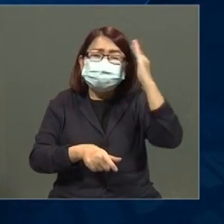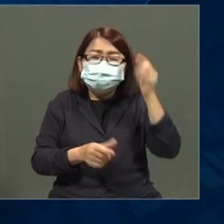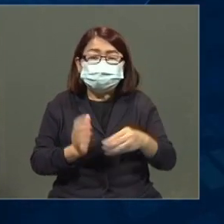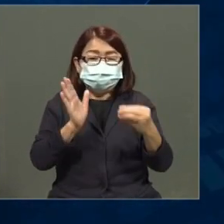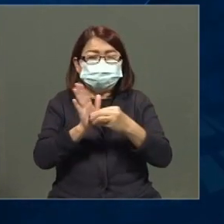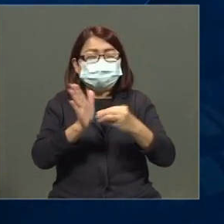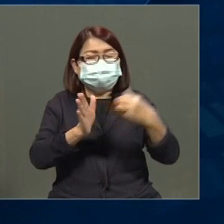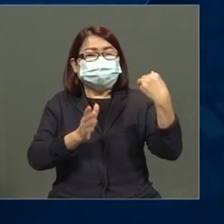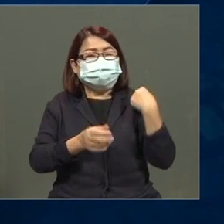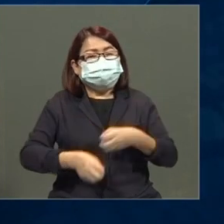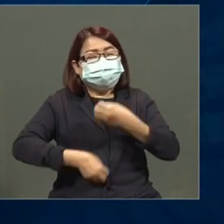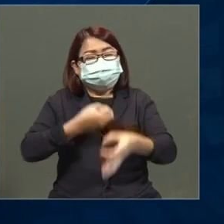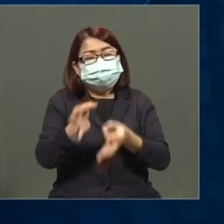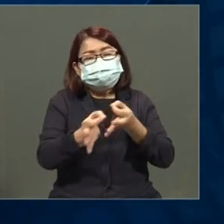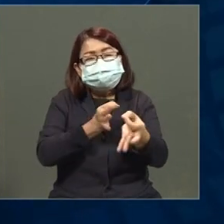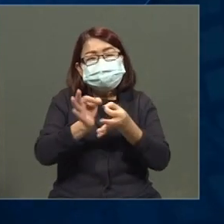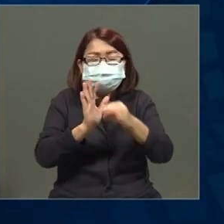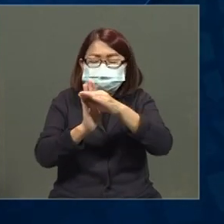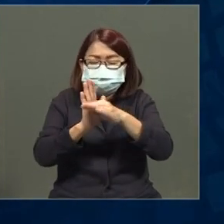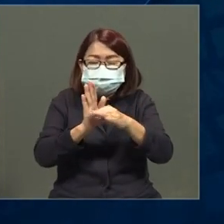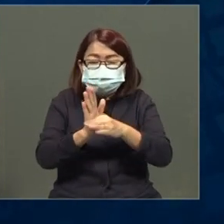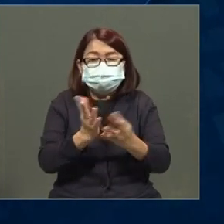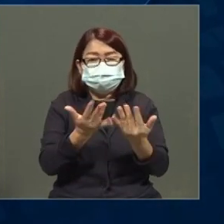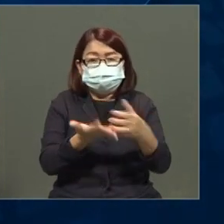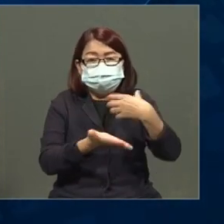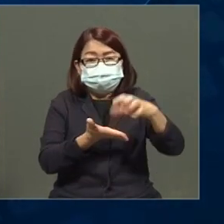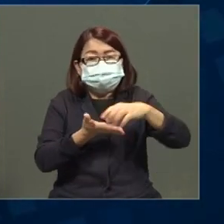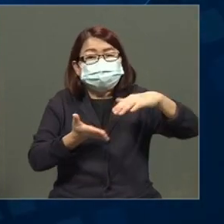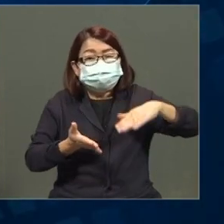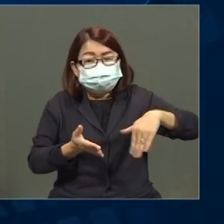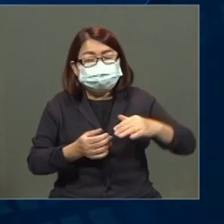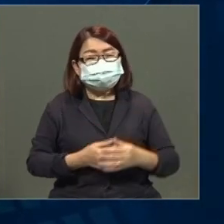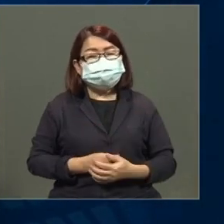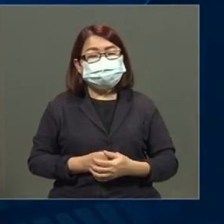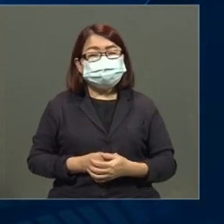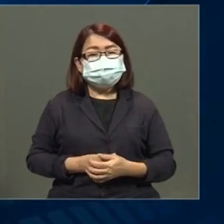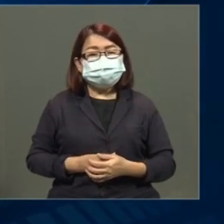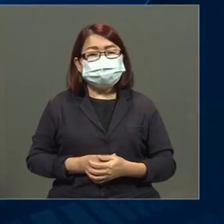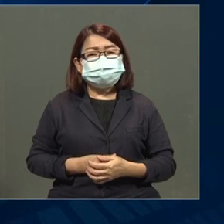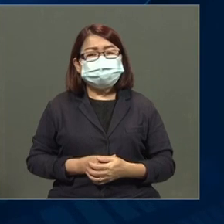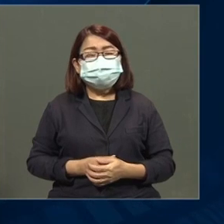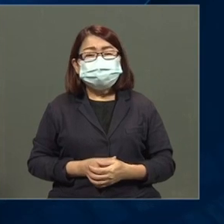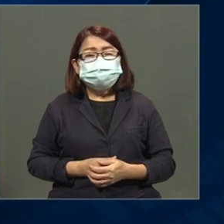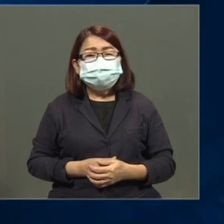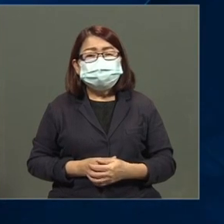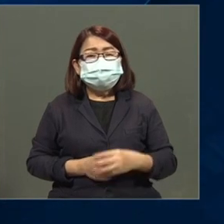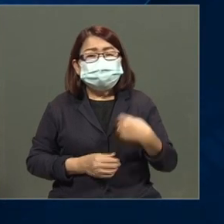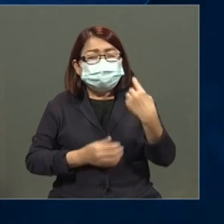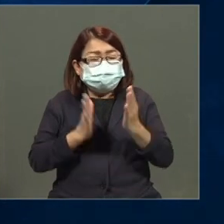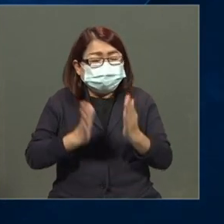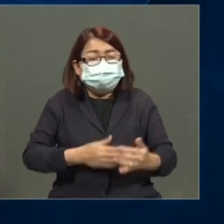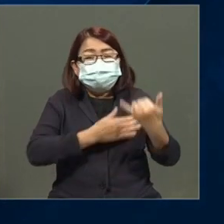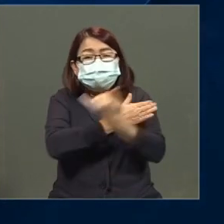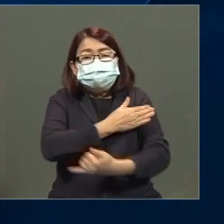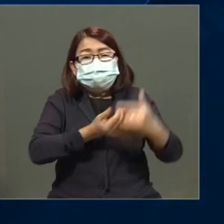ได้กรุณาชี้แจงข้อมูลในรายละเอียดด้วยนะคะเดี๋ยวจะขออนุญาตนำเรียนต่อไปด้วยค่ะ ในส่วนของผู้ที่เดินทางจากต่างประเทศนะคะวัน